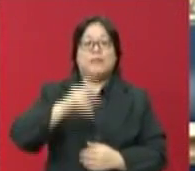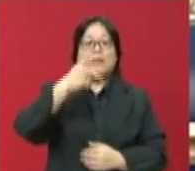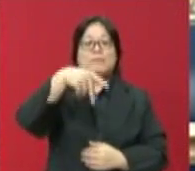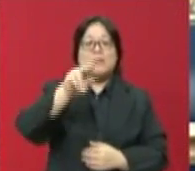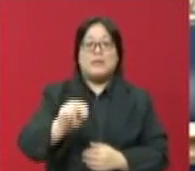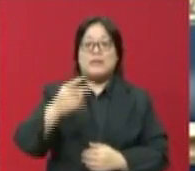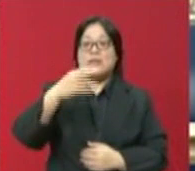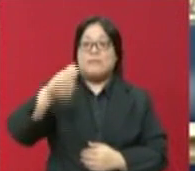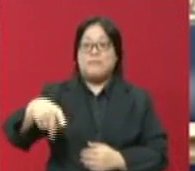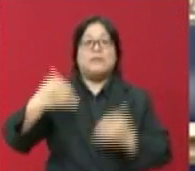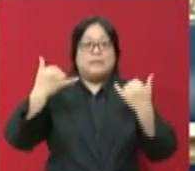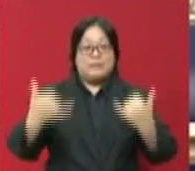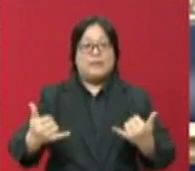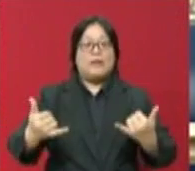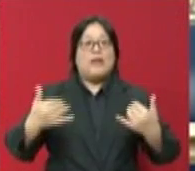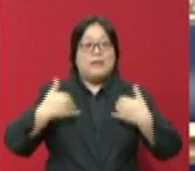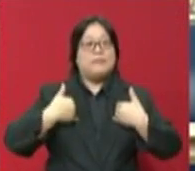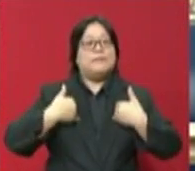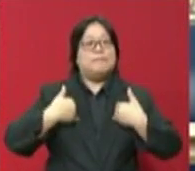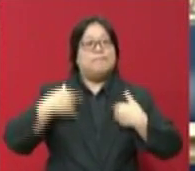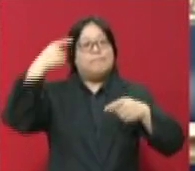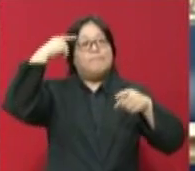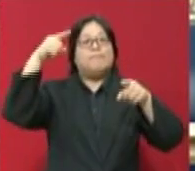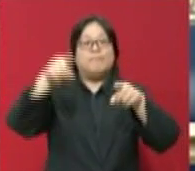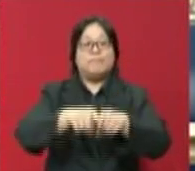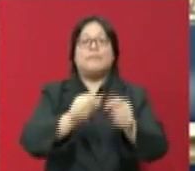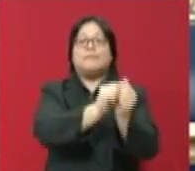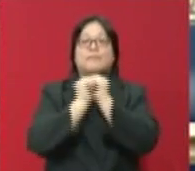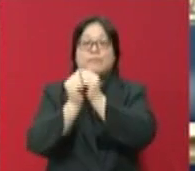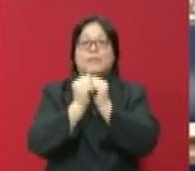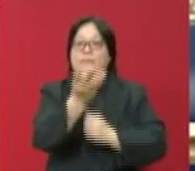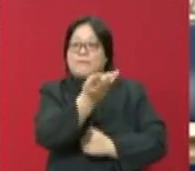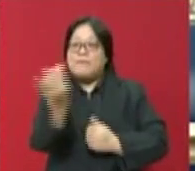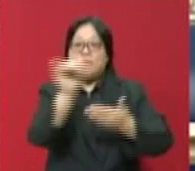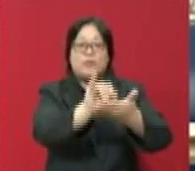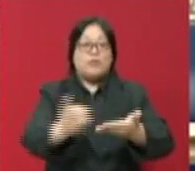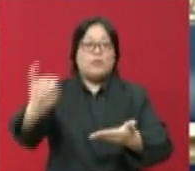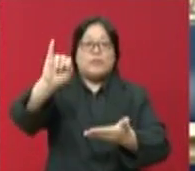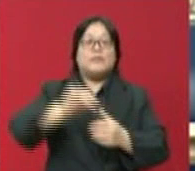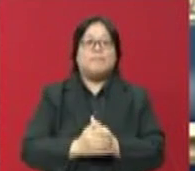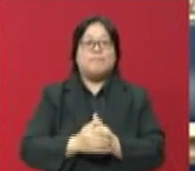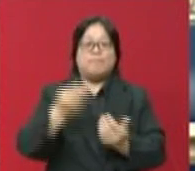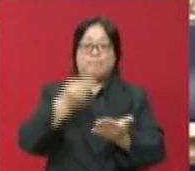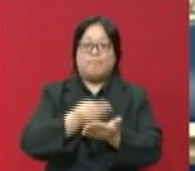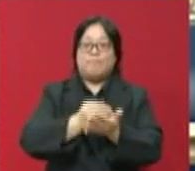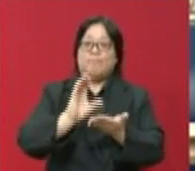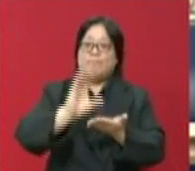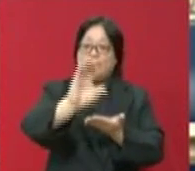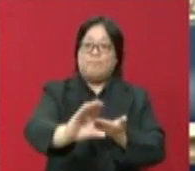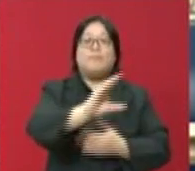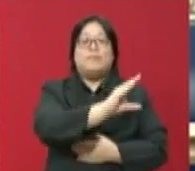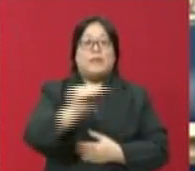HCP sedang mengadakan konsensus bersama beberapa institusi pembiayaan